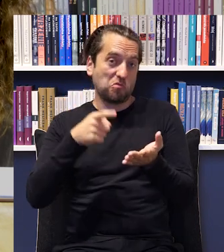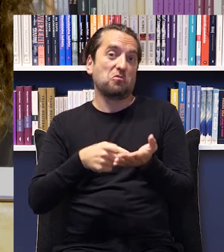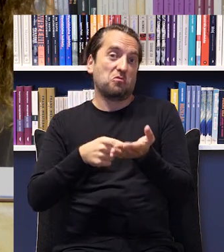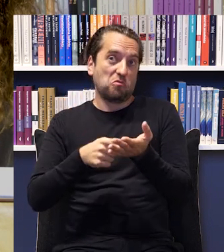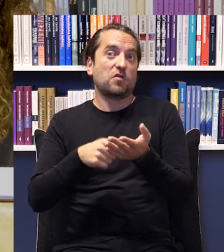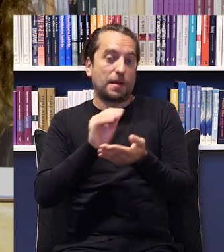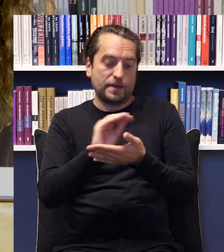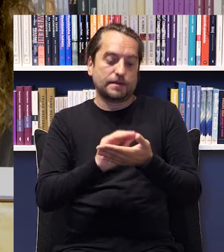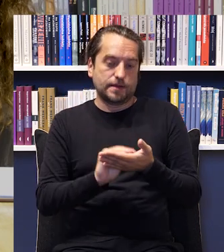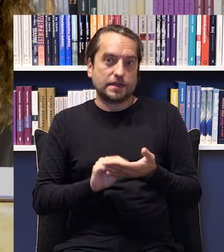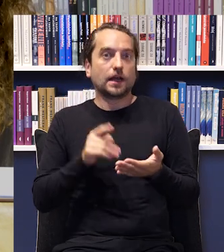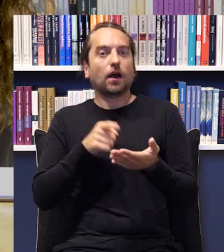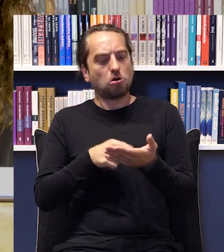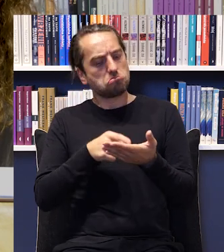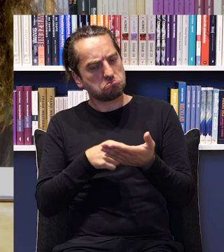pisania,